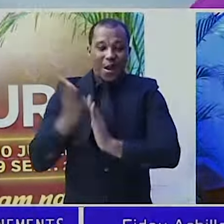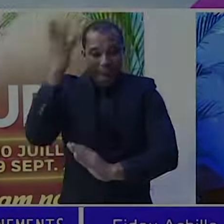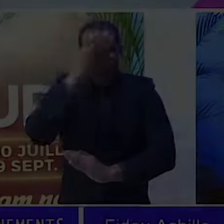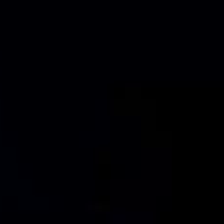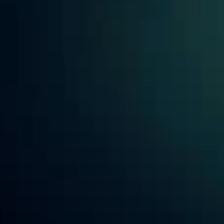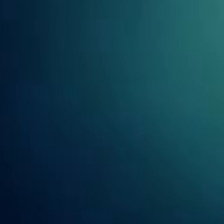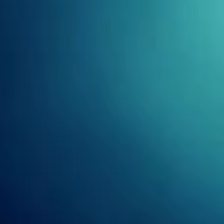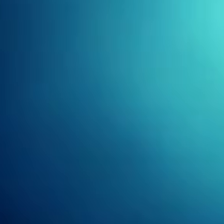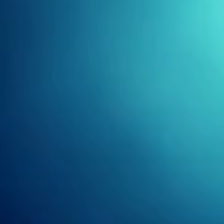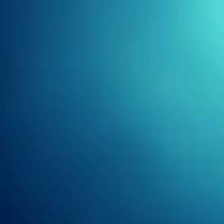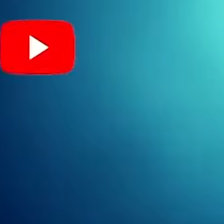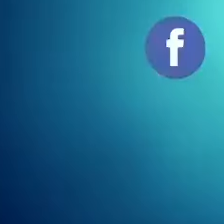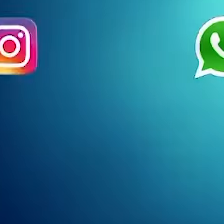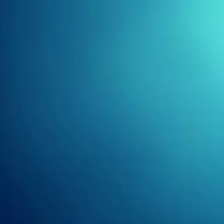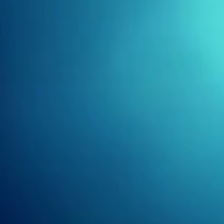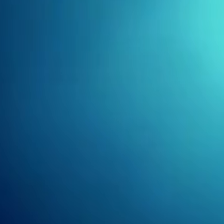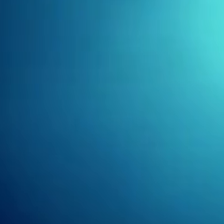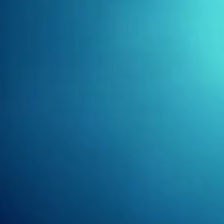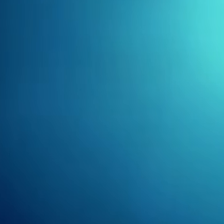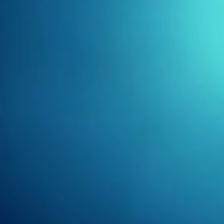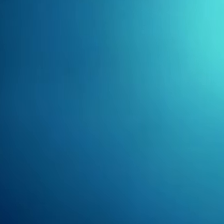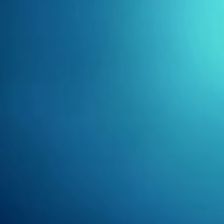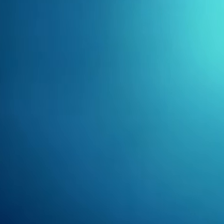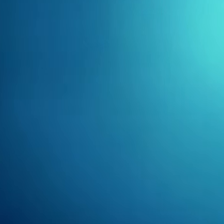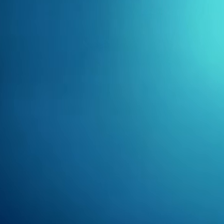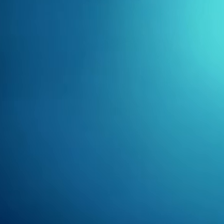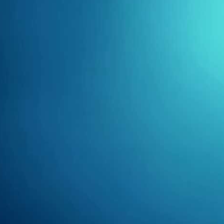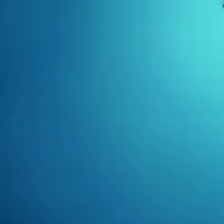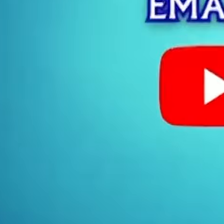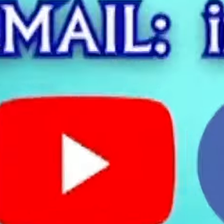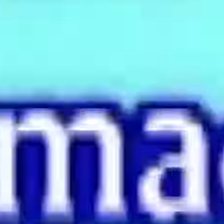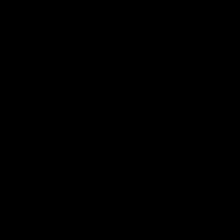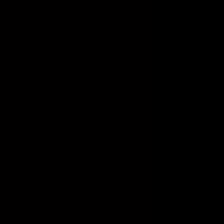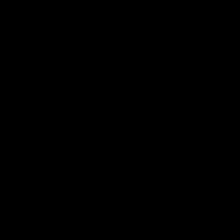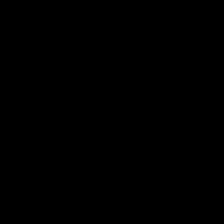Amen. Oh Saint-Esprit, je viens de là.